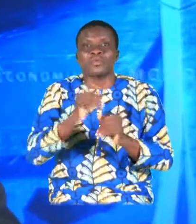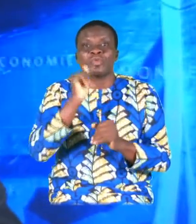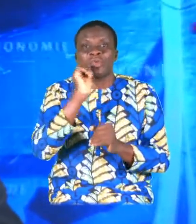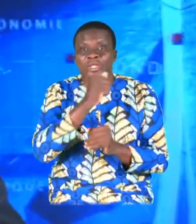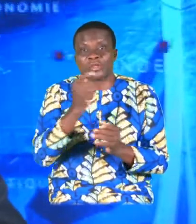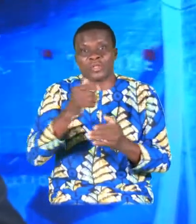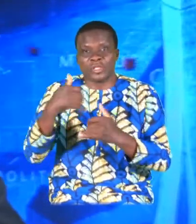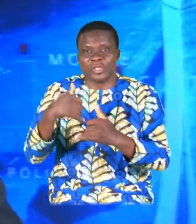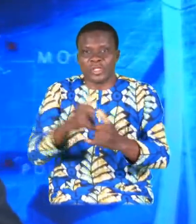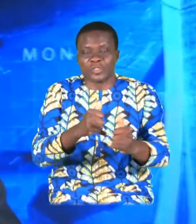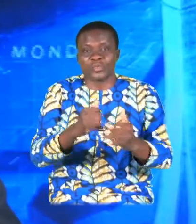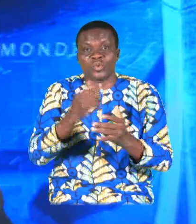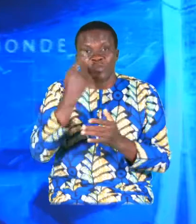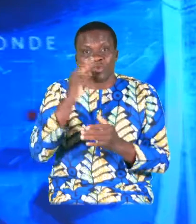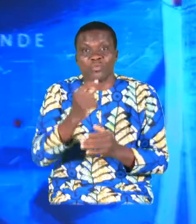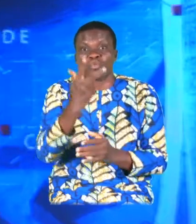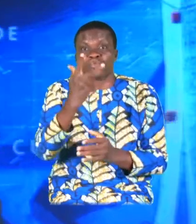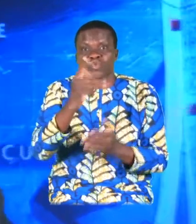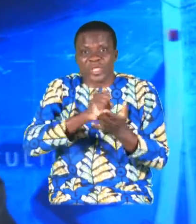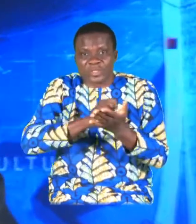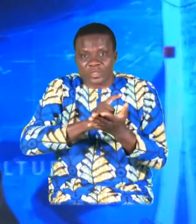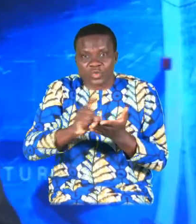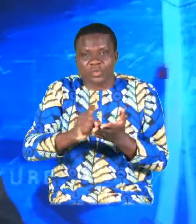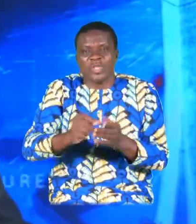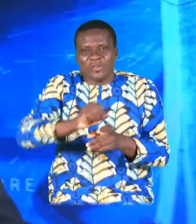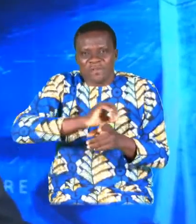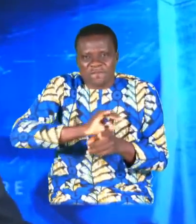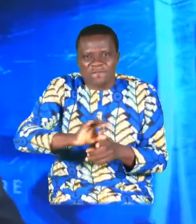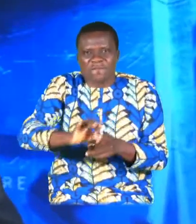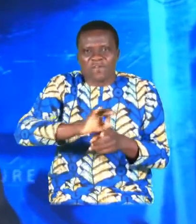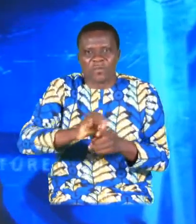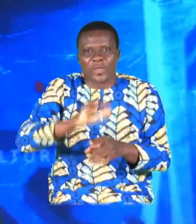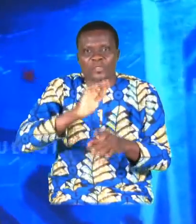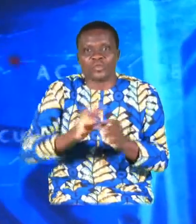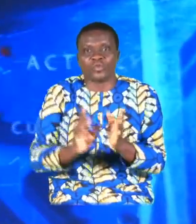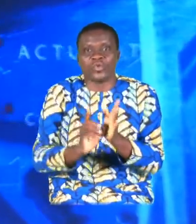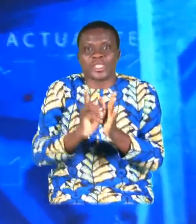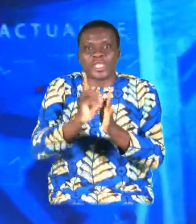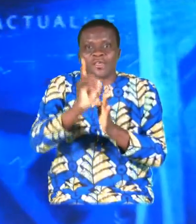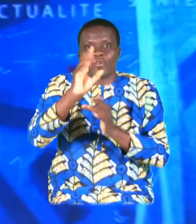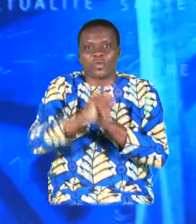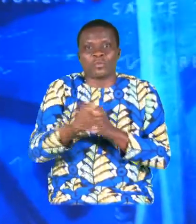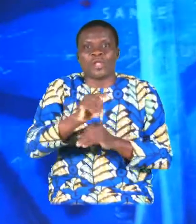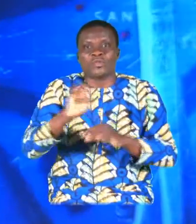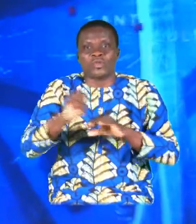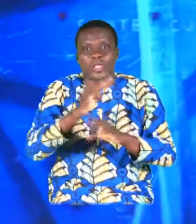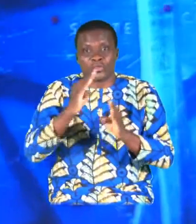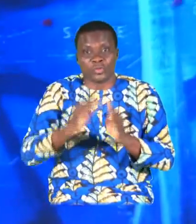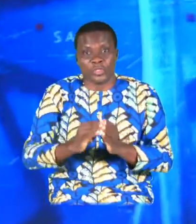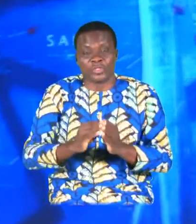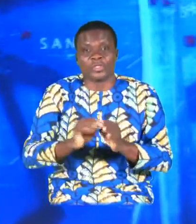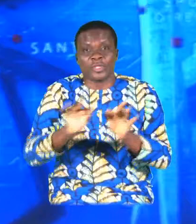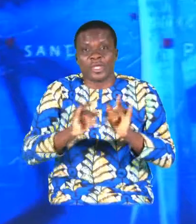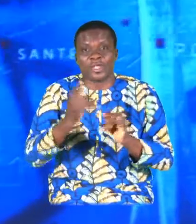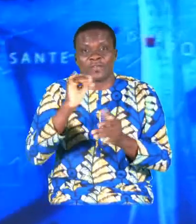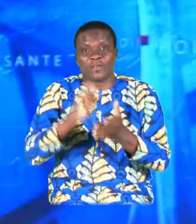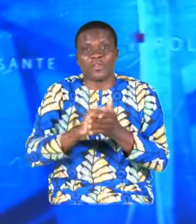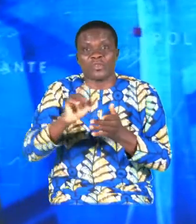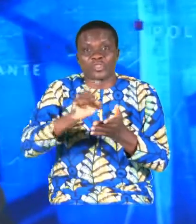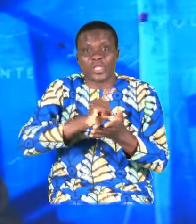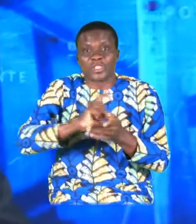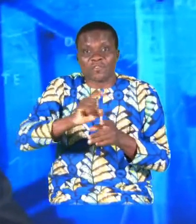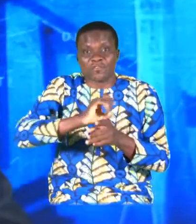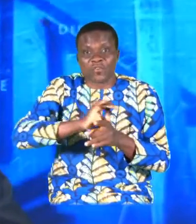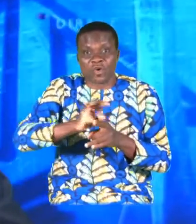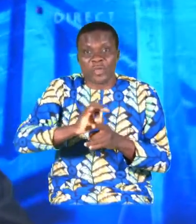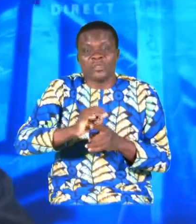agricoles suivent pour 3 semaines une formation sur le développement de leur entreprise. À la faveur de cette formation